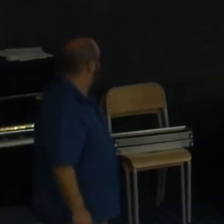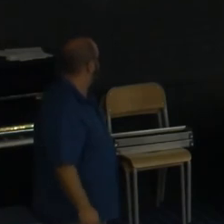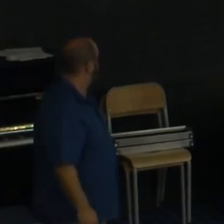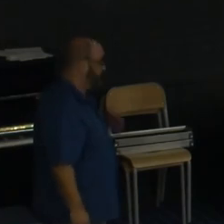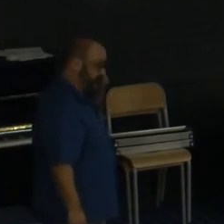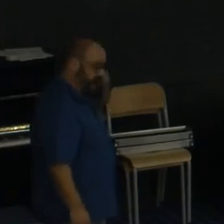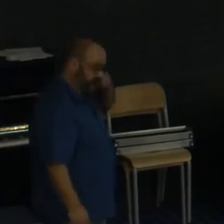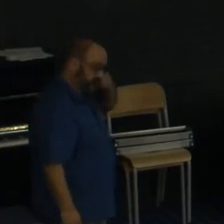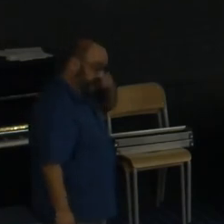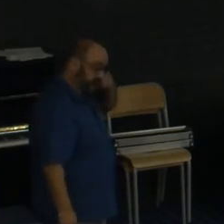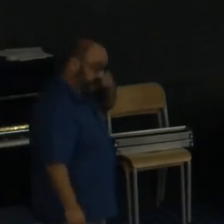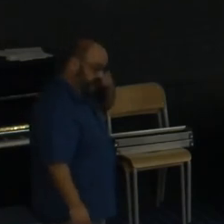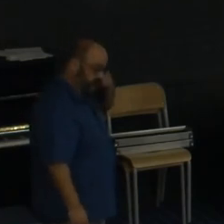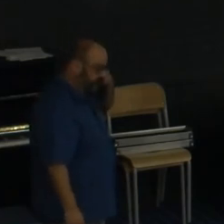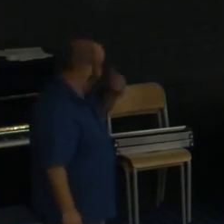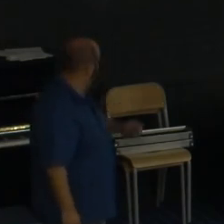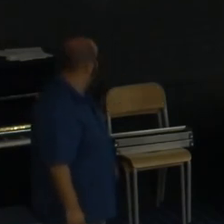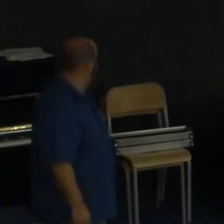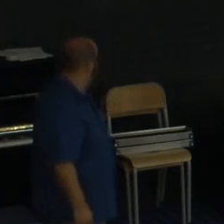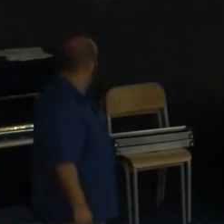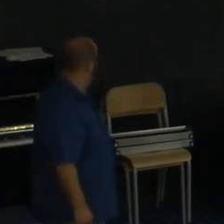Le date, le what is.